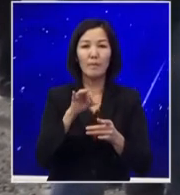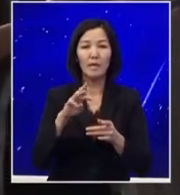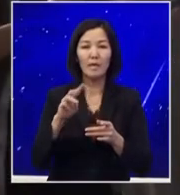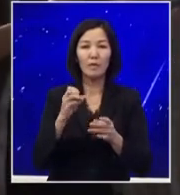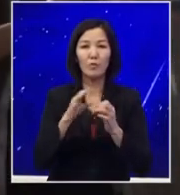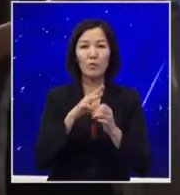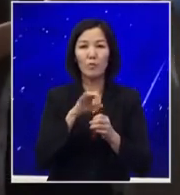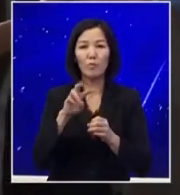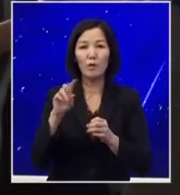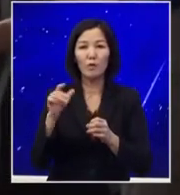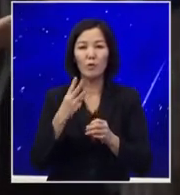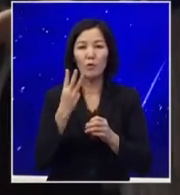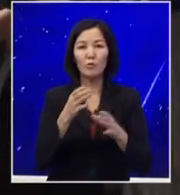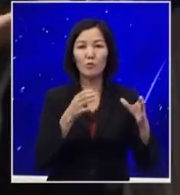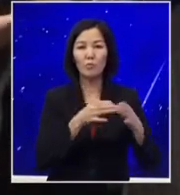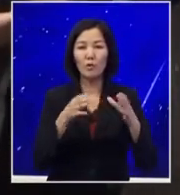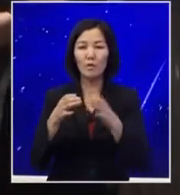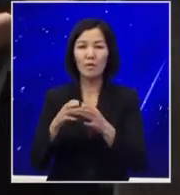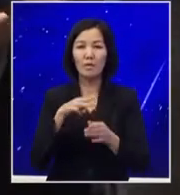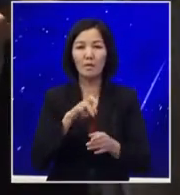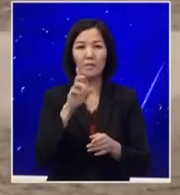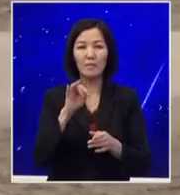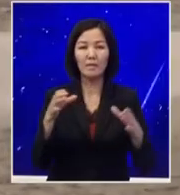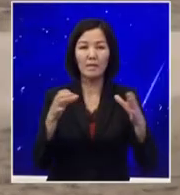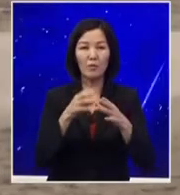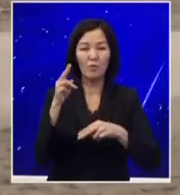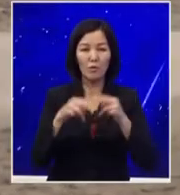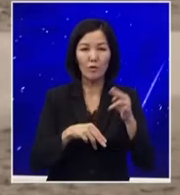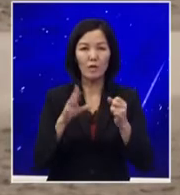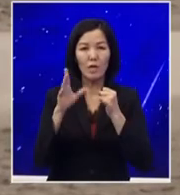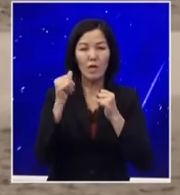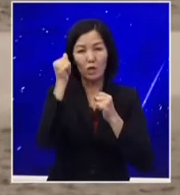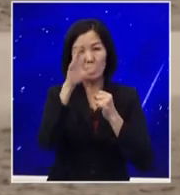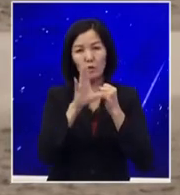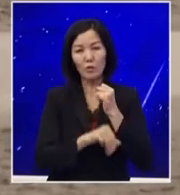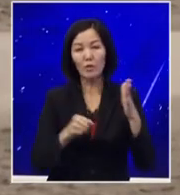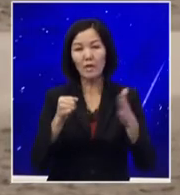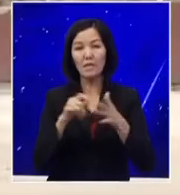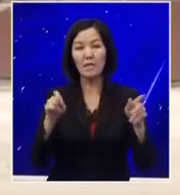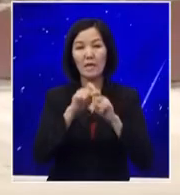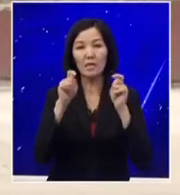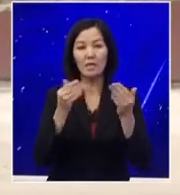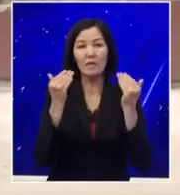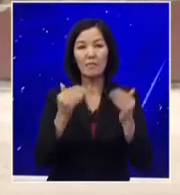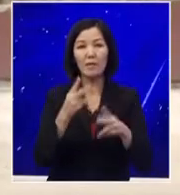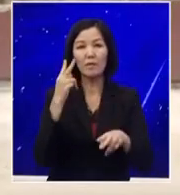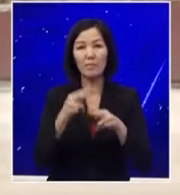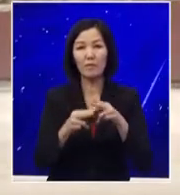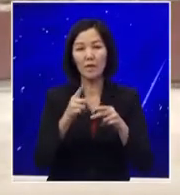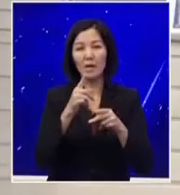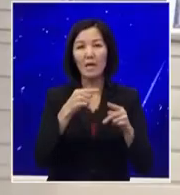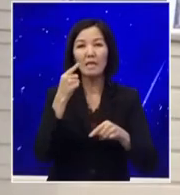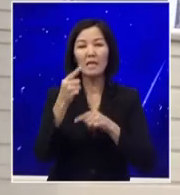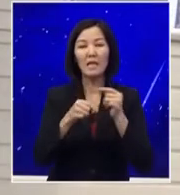Үш бөліктен тұрады. Бас мердігер құрылысшы ТБС компаниясы. Жыл соңында пайдалануға береміз дейді. Бірақ биыл бітер жұмыс көрінбейді.